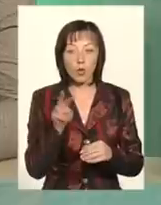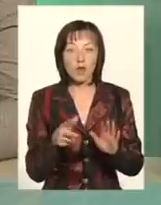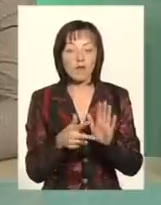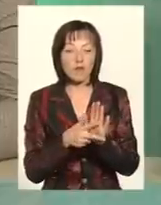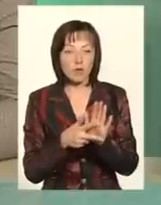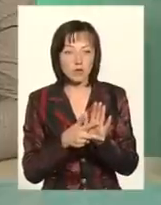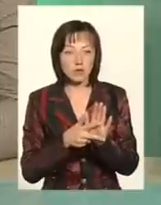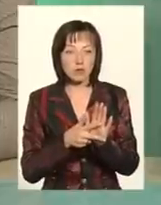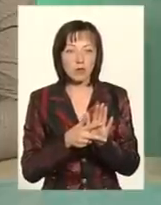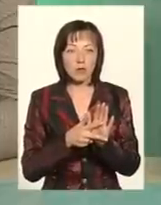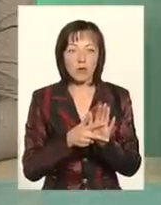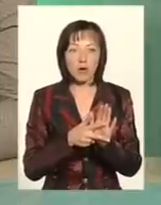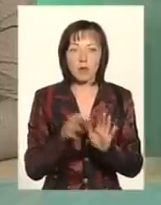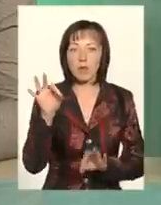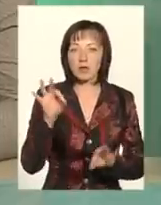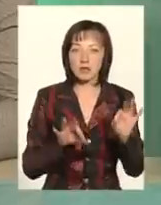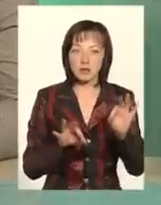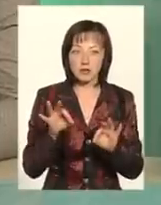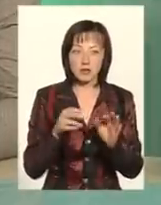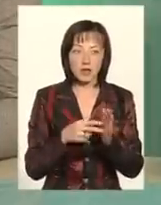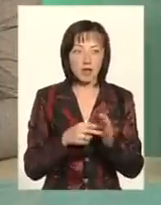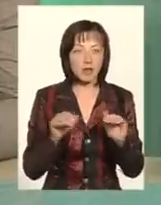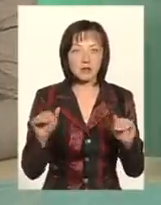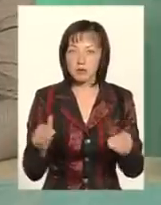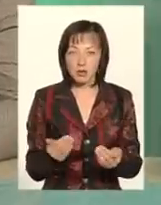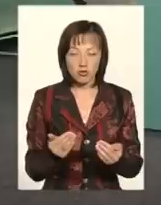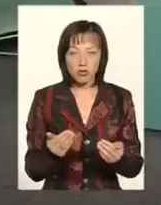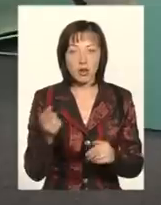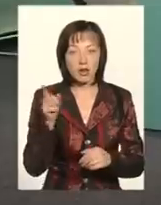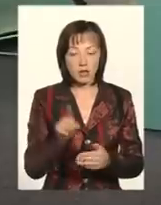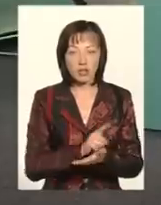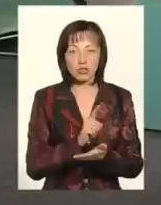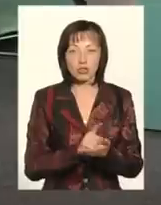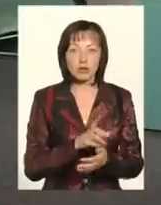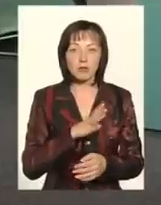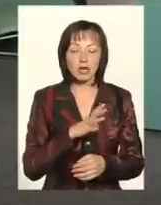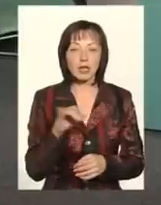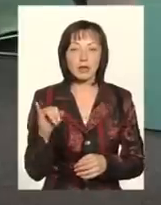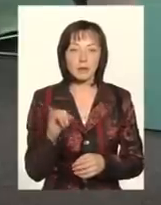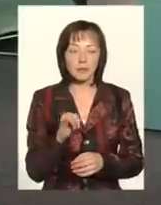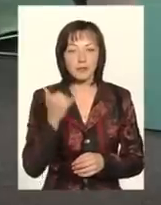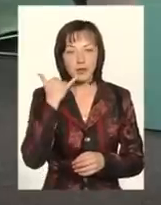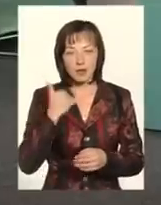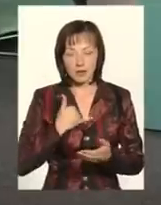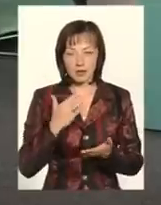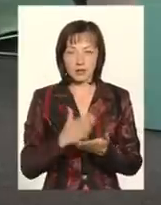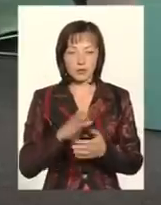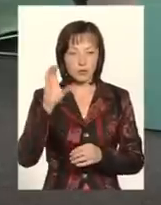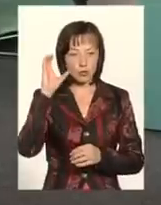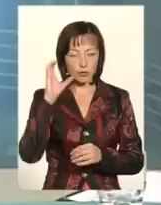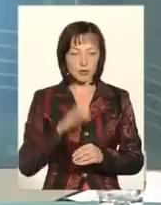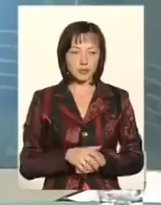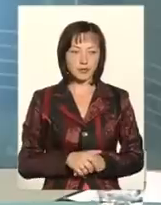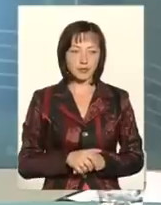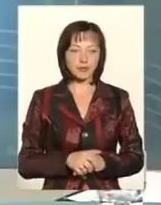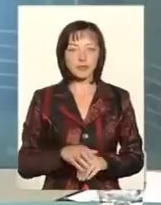грн они процентну ставку не зменньшили хотя должны были и давайте послухаємо далі